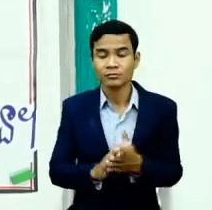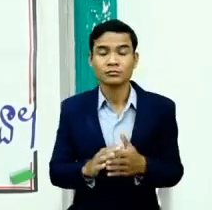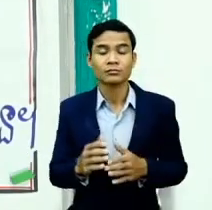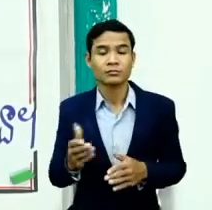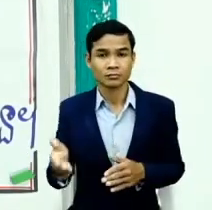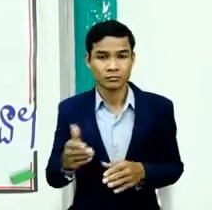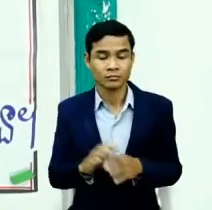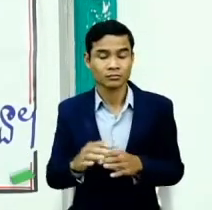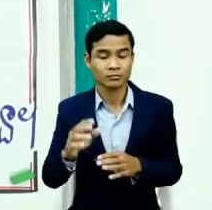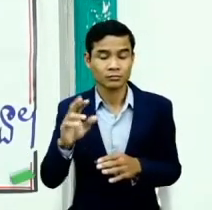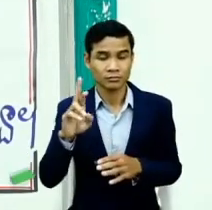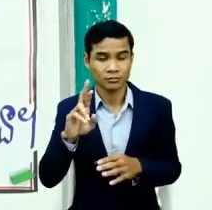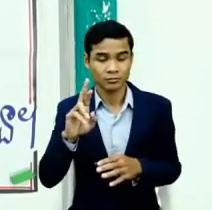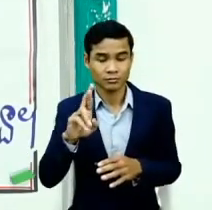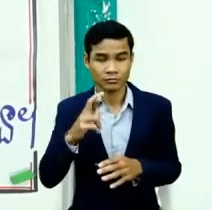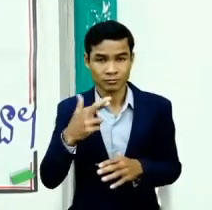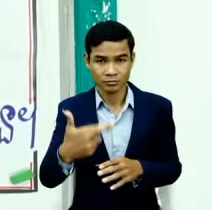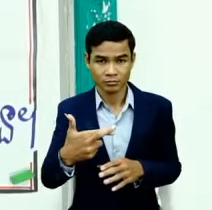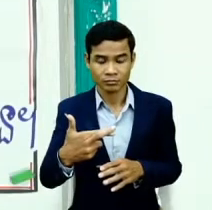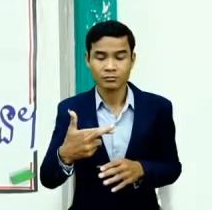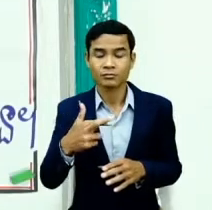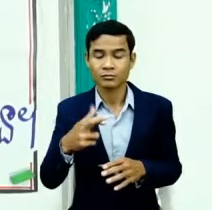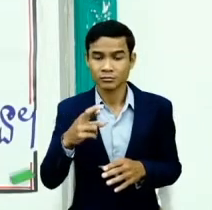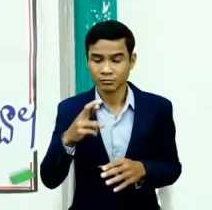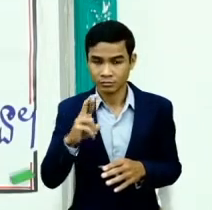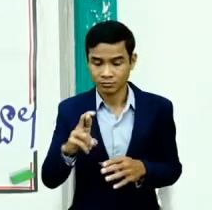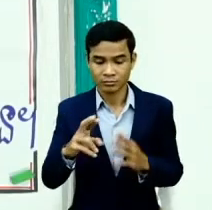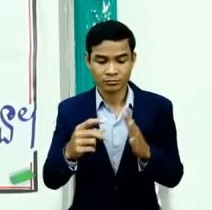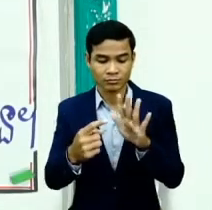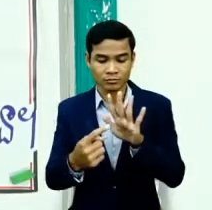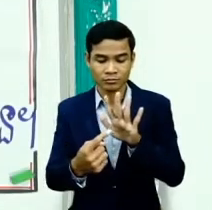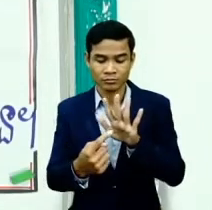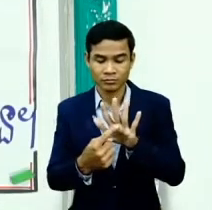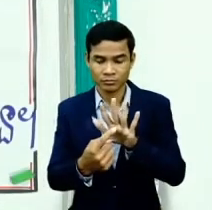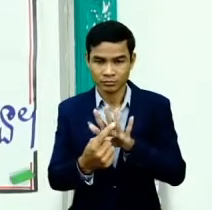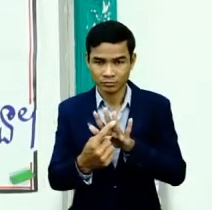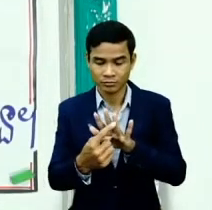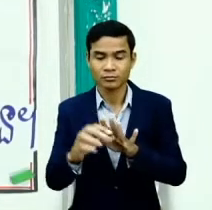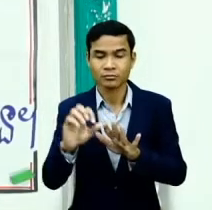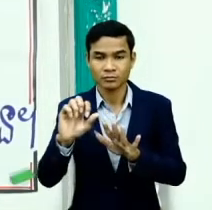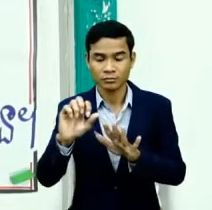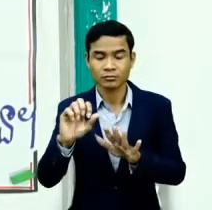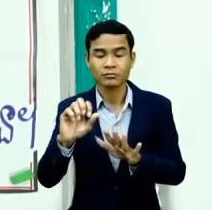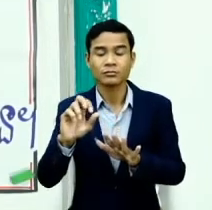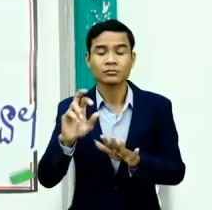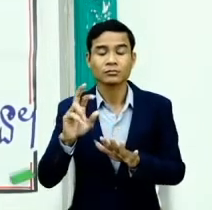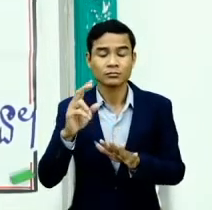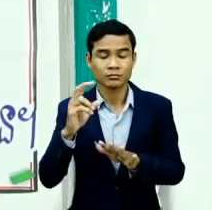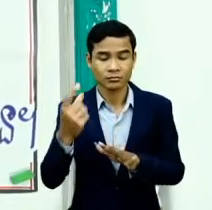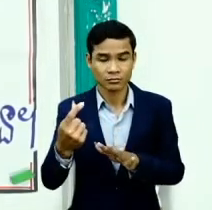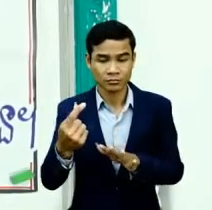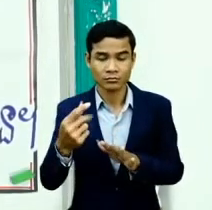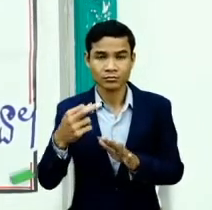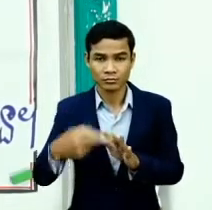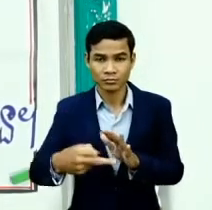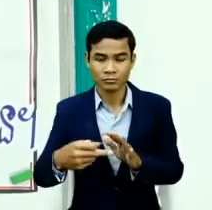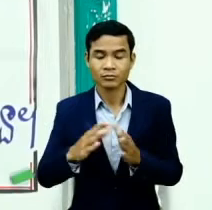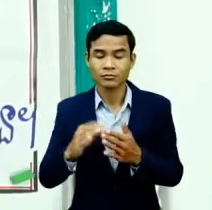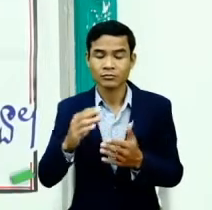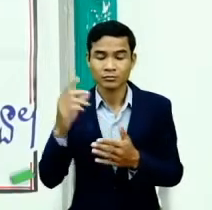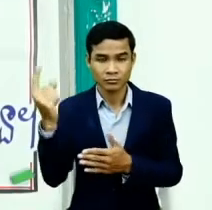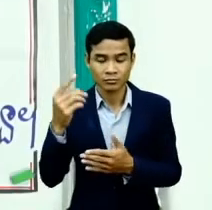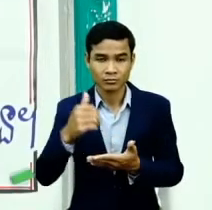ốt tay tay chuối đắm ở lất rứ đâm lộn mì